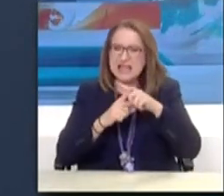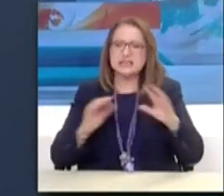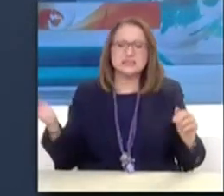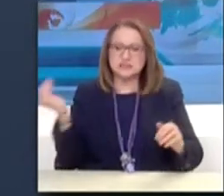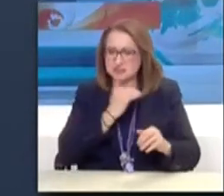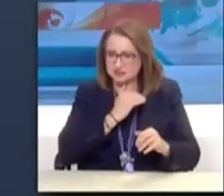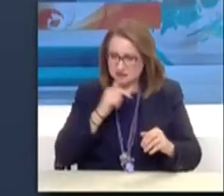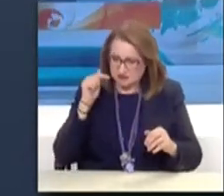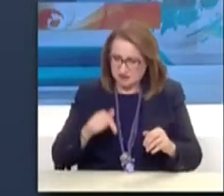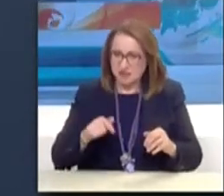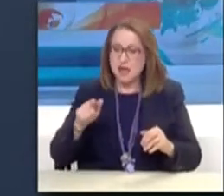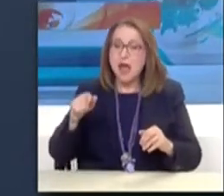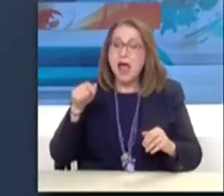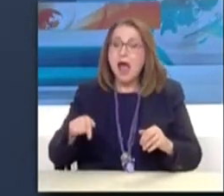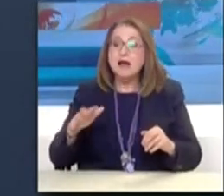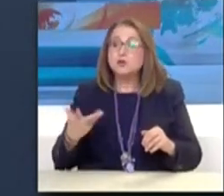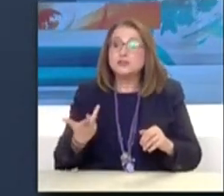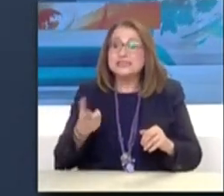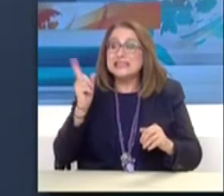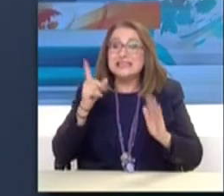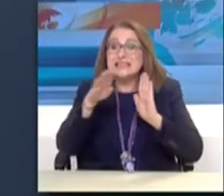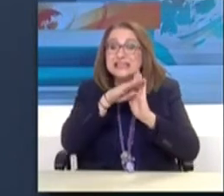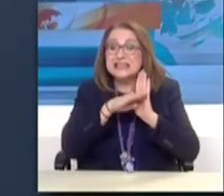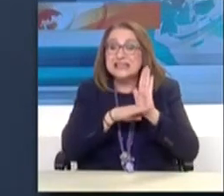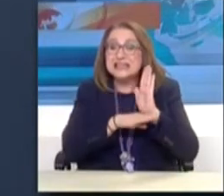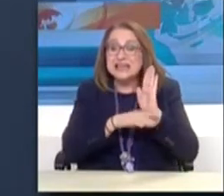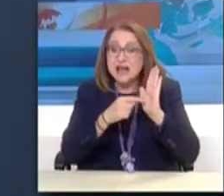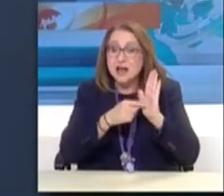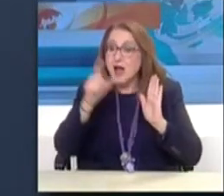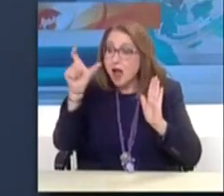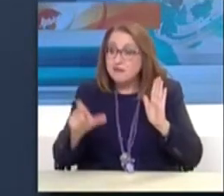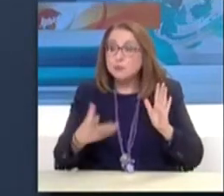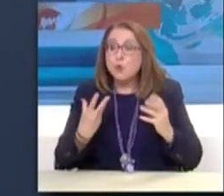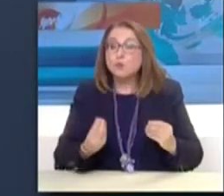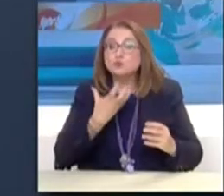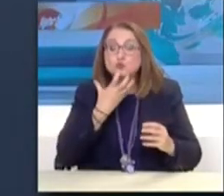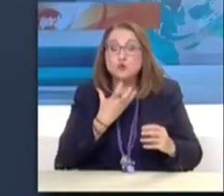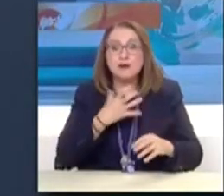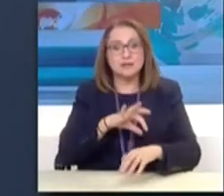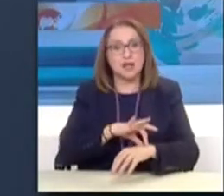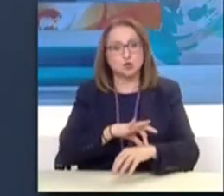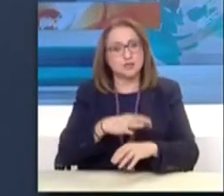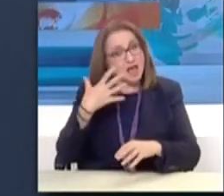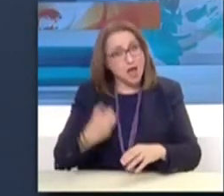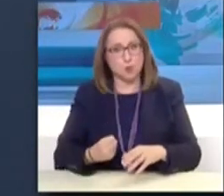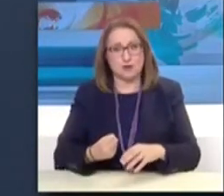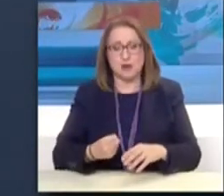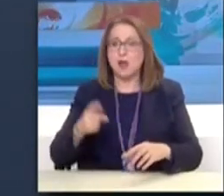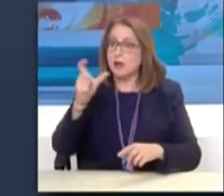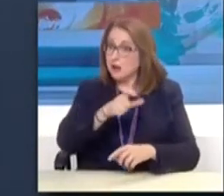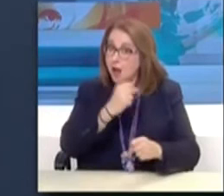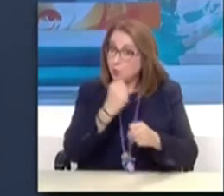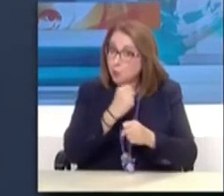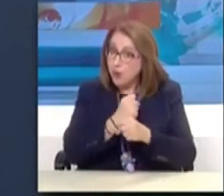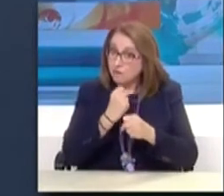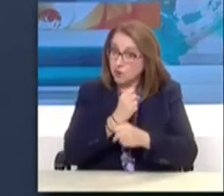Ευρωπαϊκού Κέντρου Πρόληψης Νοσημάτων. Και είναι κυρίως οι άνθρωποι που χρήζουν νοσηλείας λόγω σοβαρής νόσου, οι επαγγελματίες υγείας και